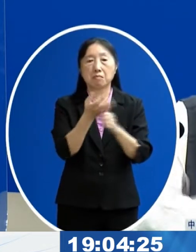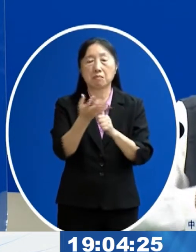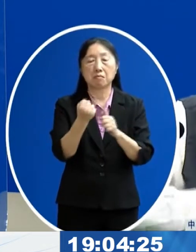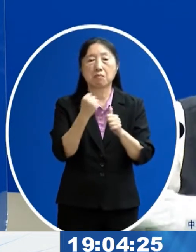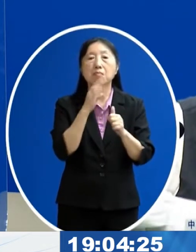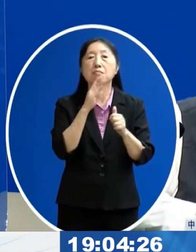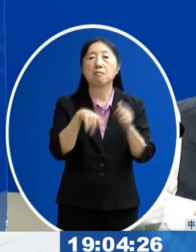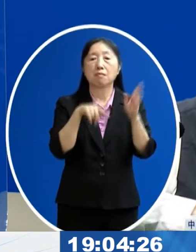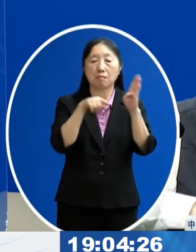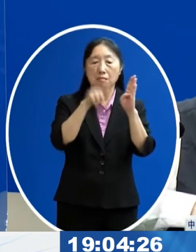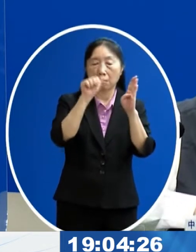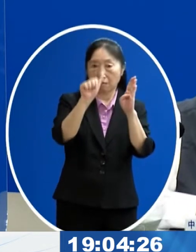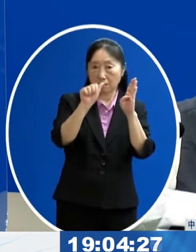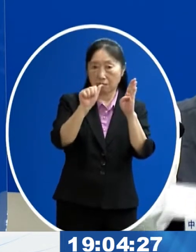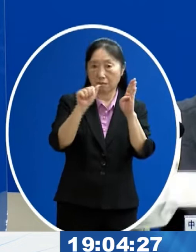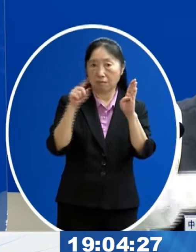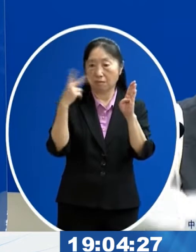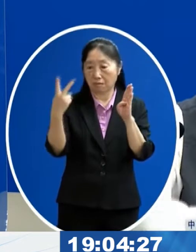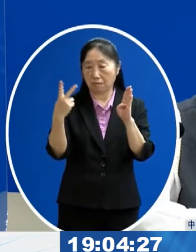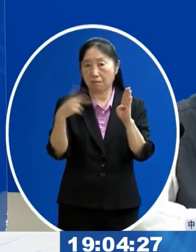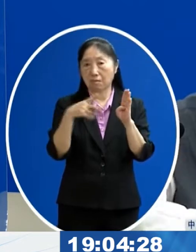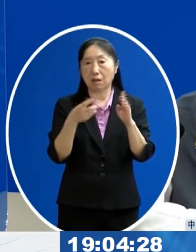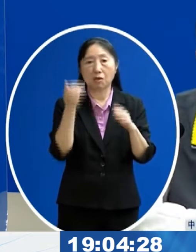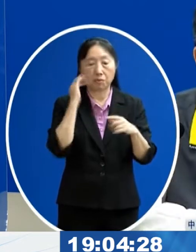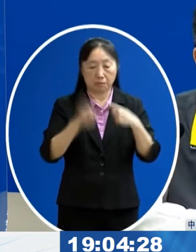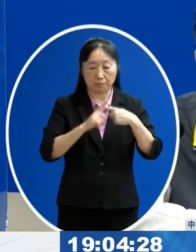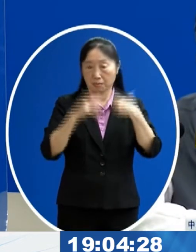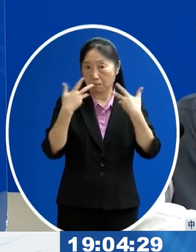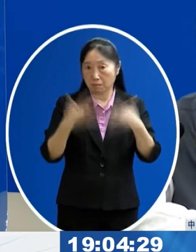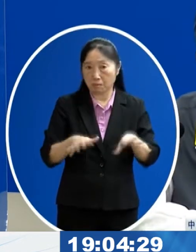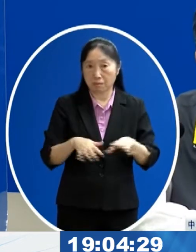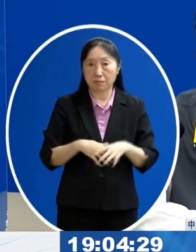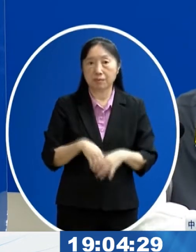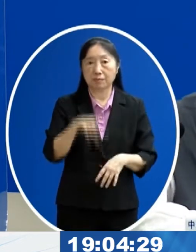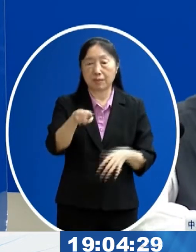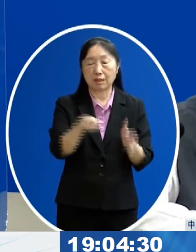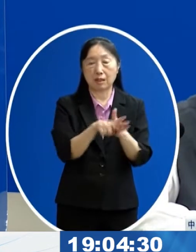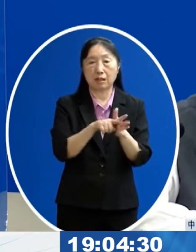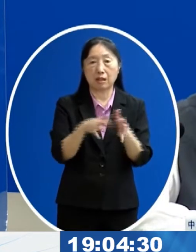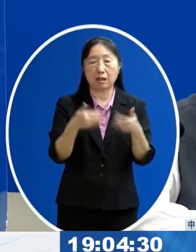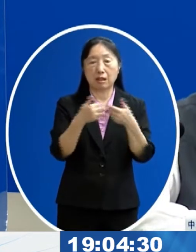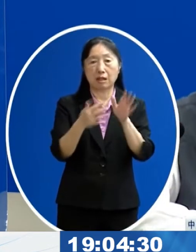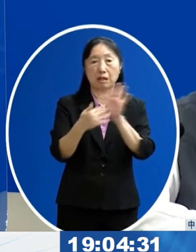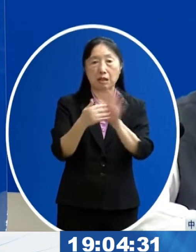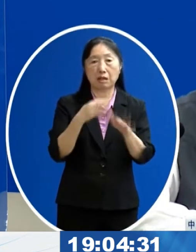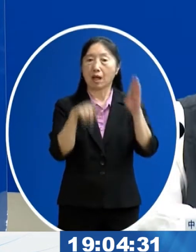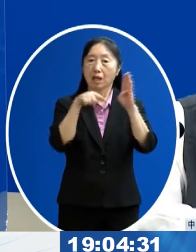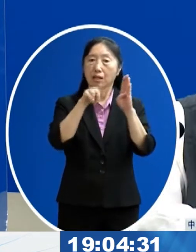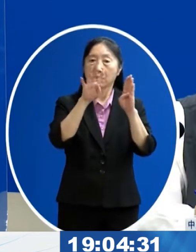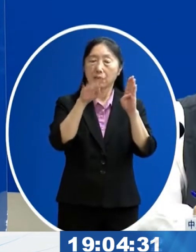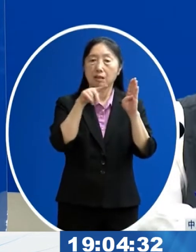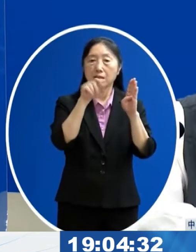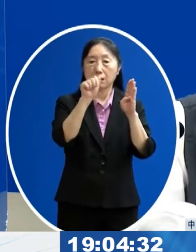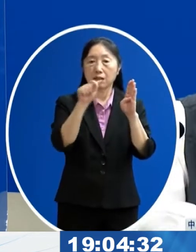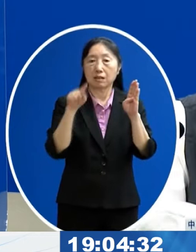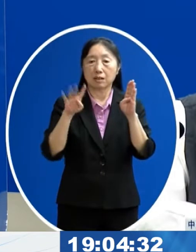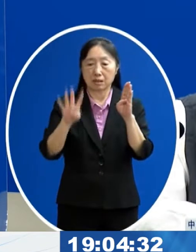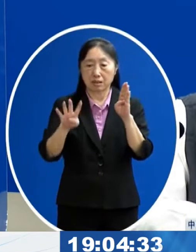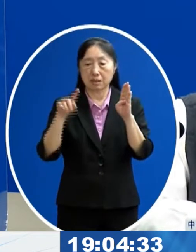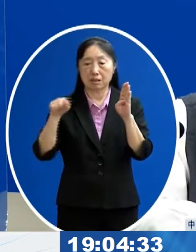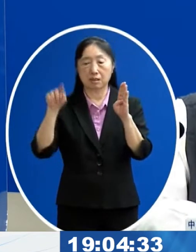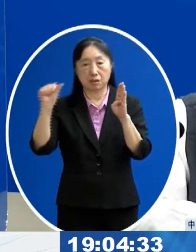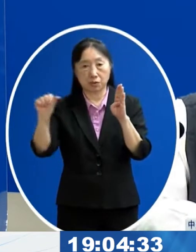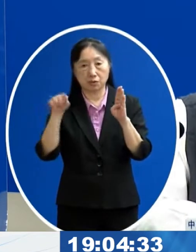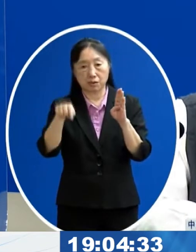BA.2 感染过的那个民众，可能他的这个免疫效果也慢慢在减退中。其中又以 BA.5 的这